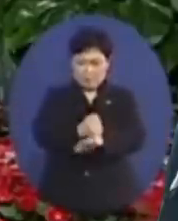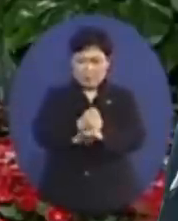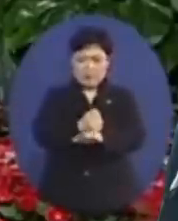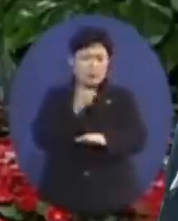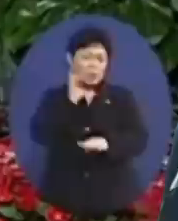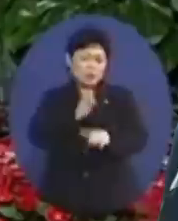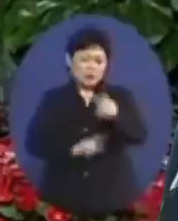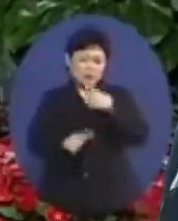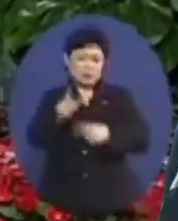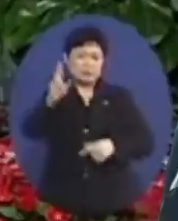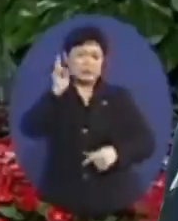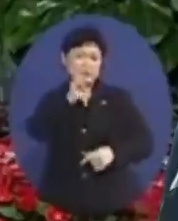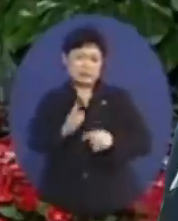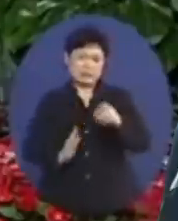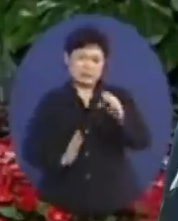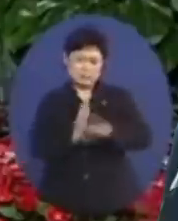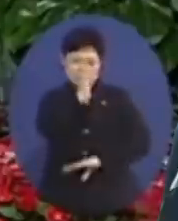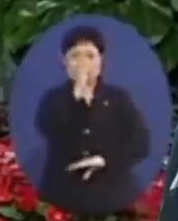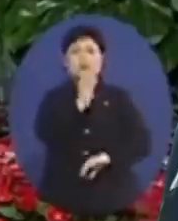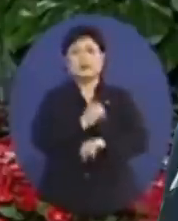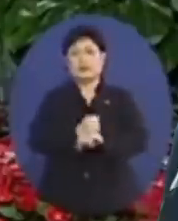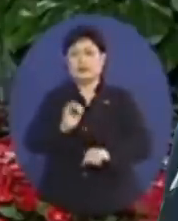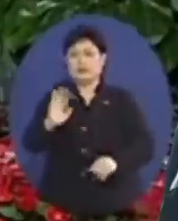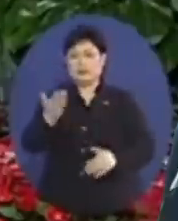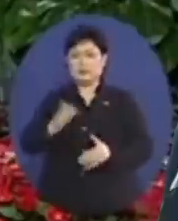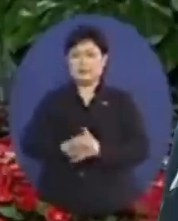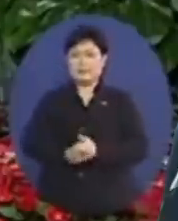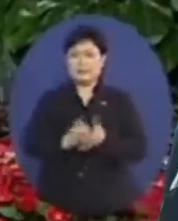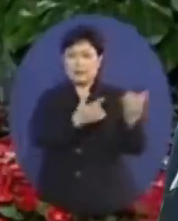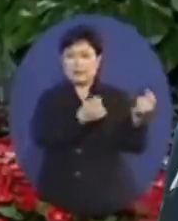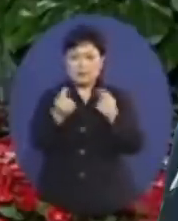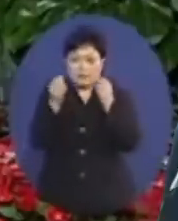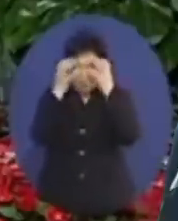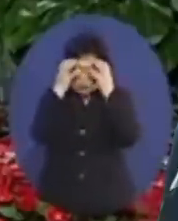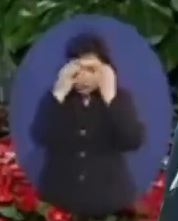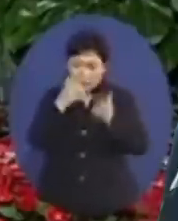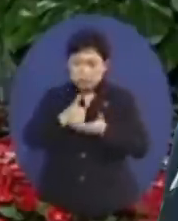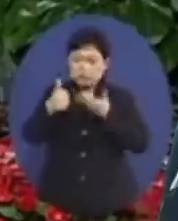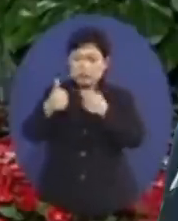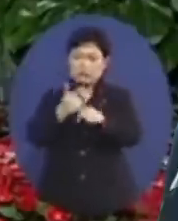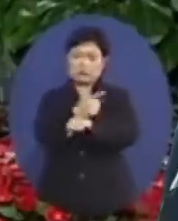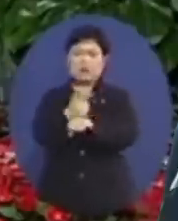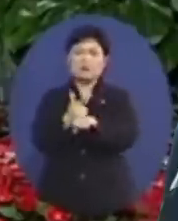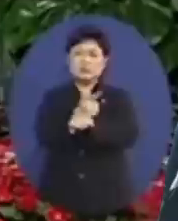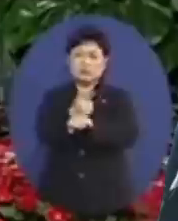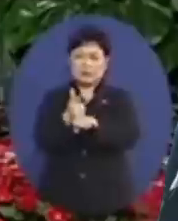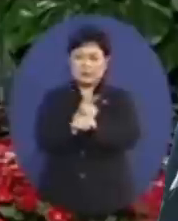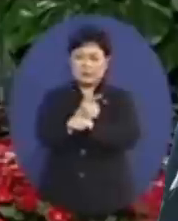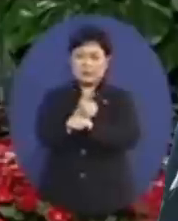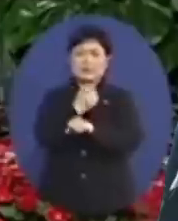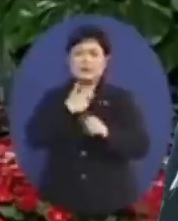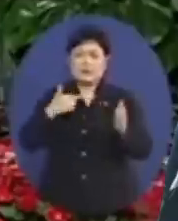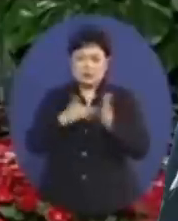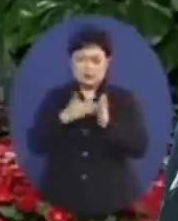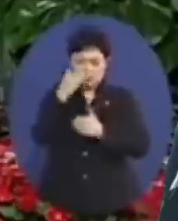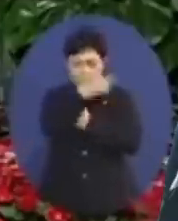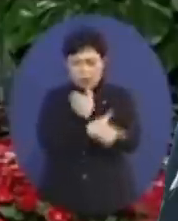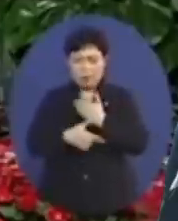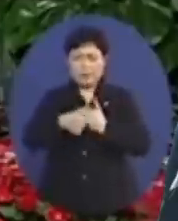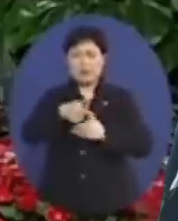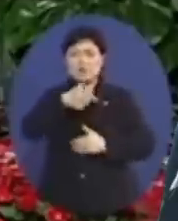더욱 가중된다고 합니다. 바로 이러한 고통을 주님은 6시간 당하시고 온몸의 피와